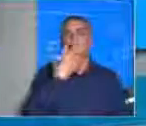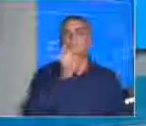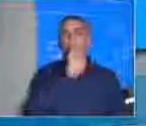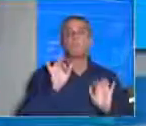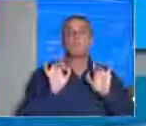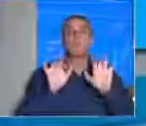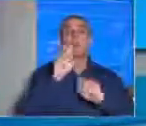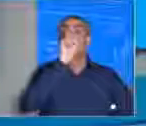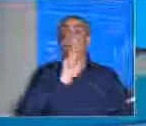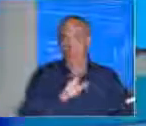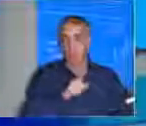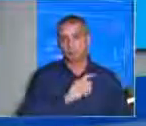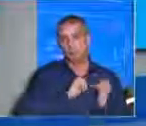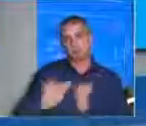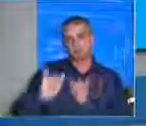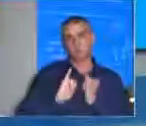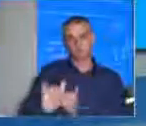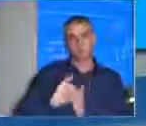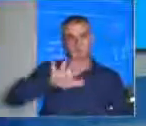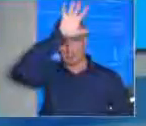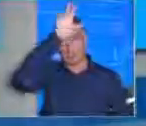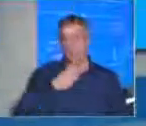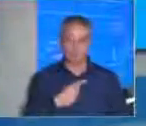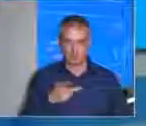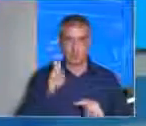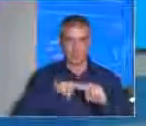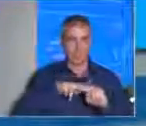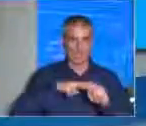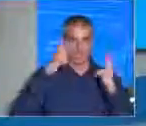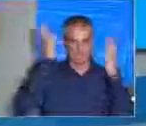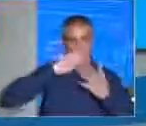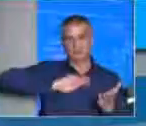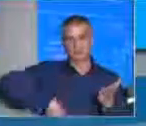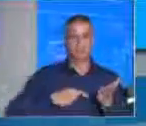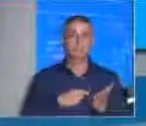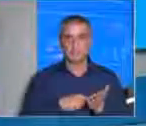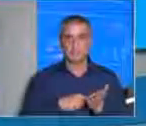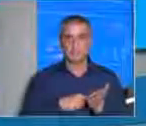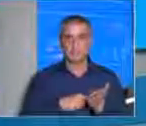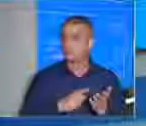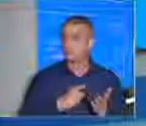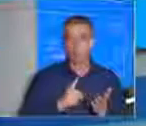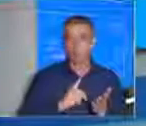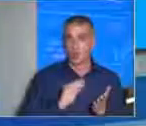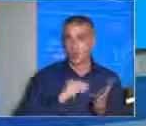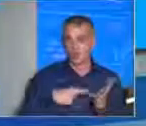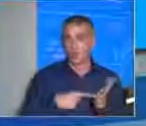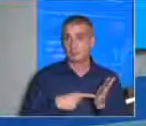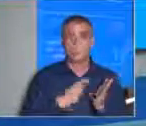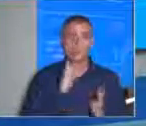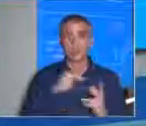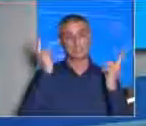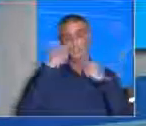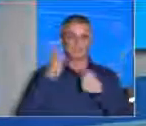150 מיליארד דולר שזרמו לאיראן לאחר סיכום ההסכם הזה. אגב, שאף פעם לא נחתם, כך שלקרוא